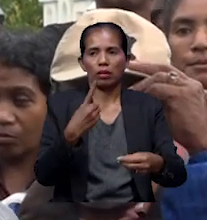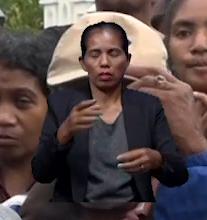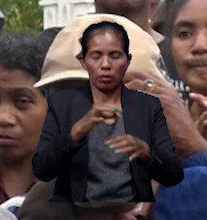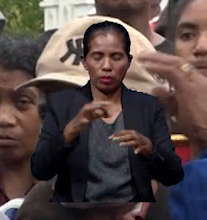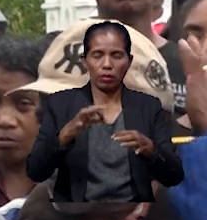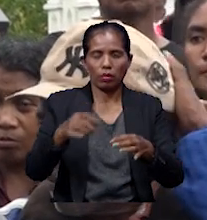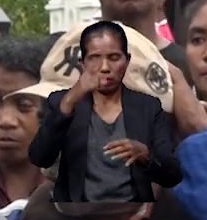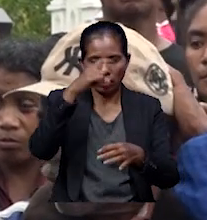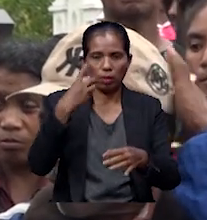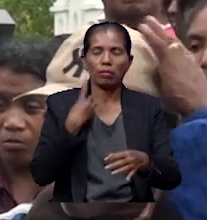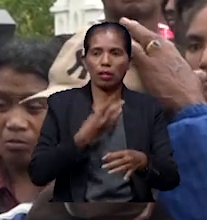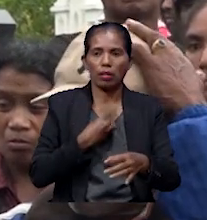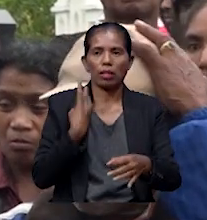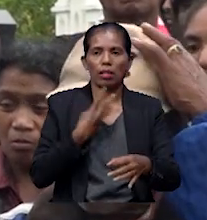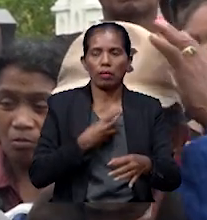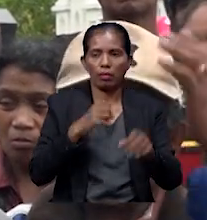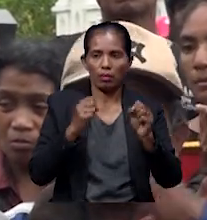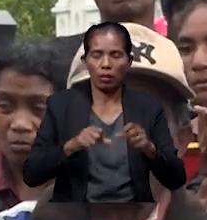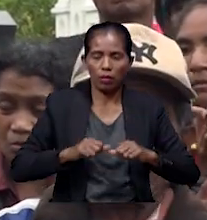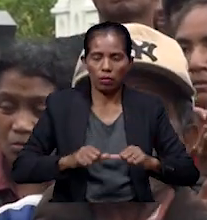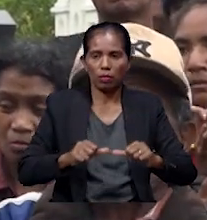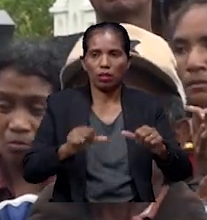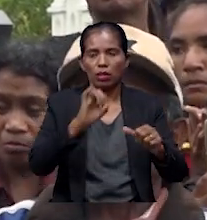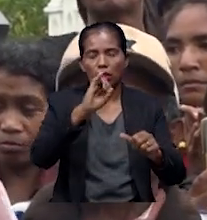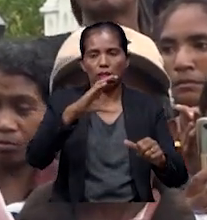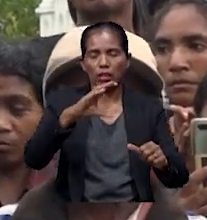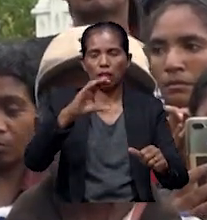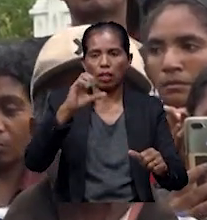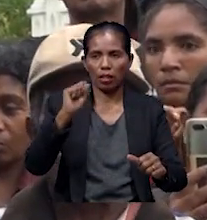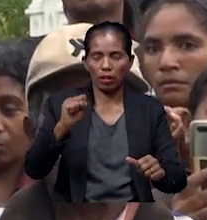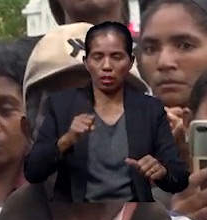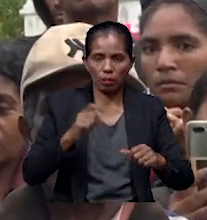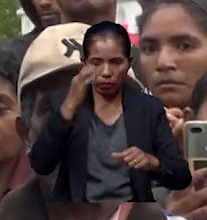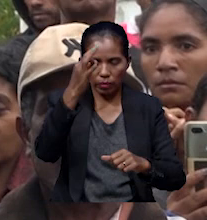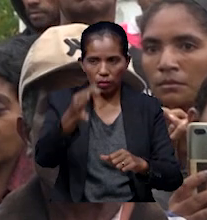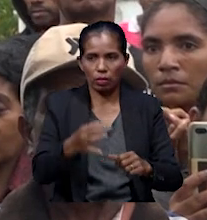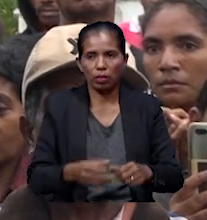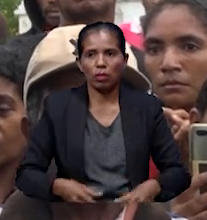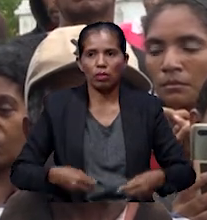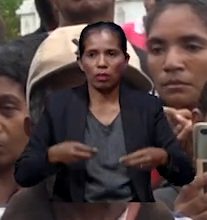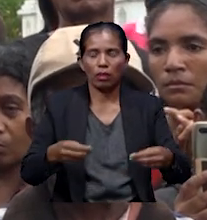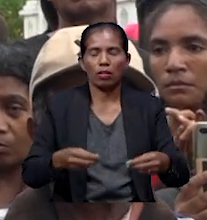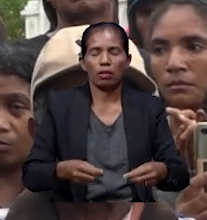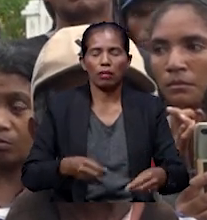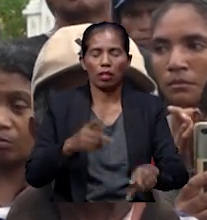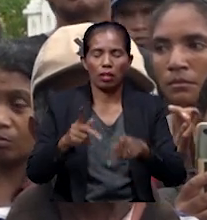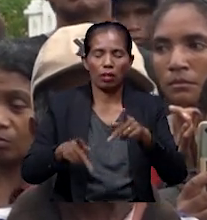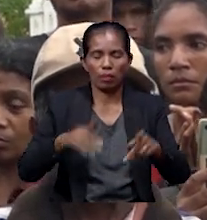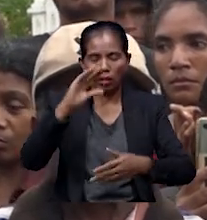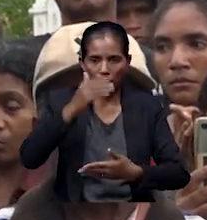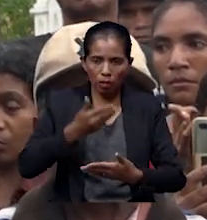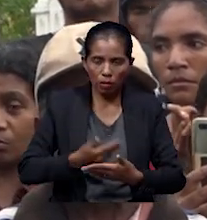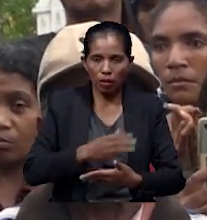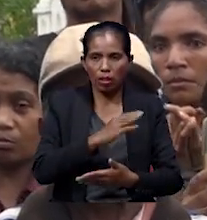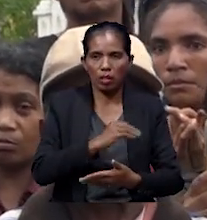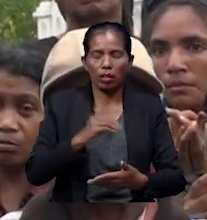baita atunya ami bele continua isi esnya bawoi for fresh ba bobu ne wang ale ba ne wang ibitra